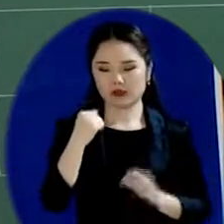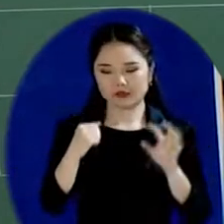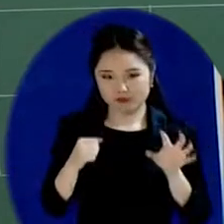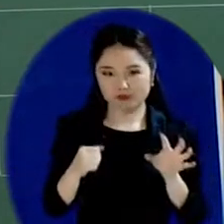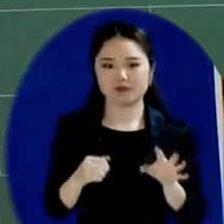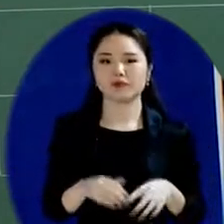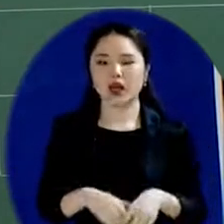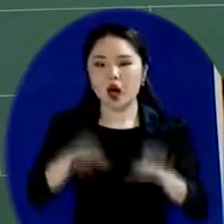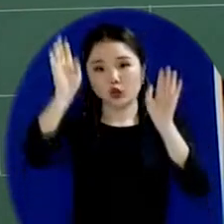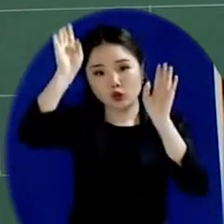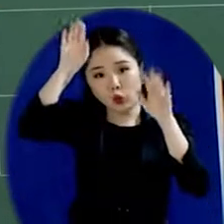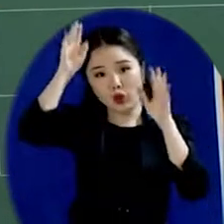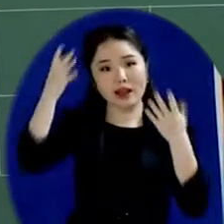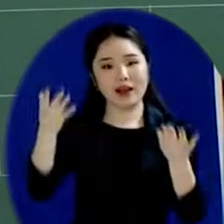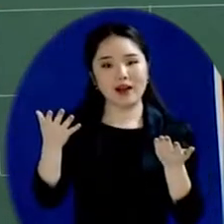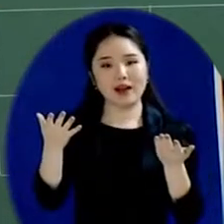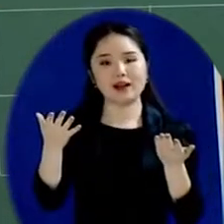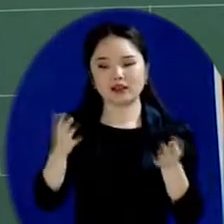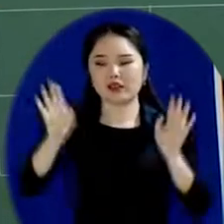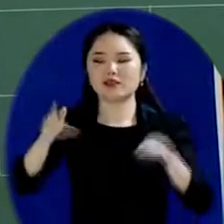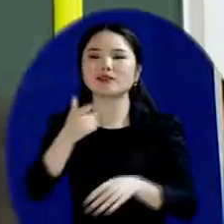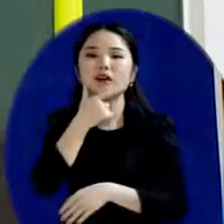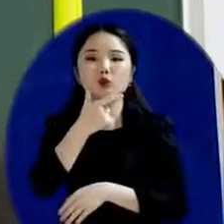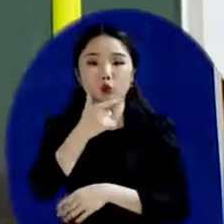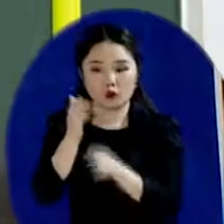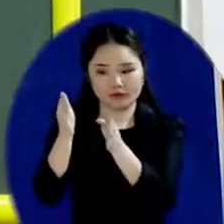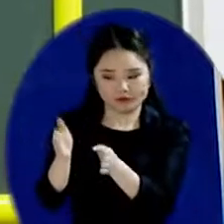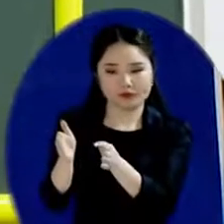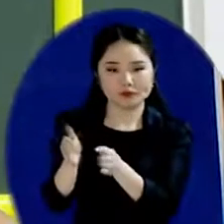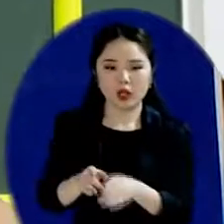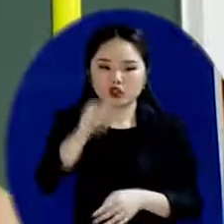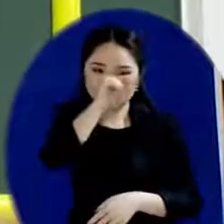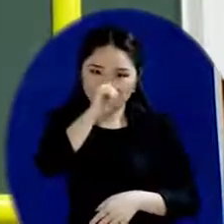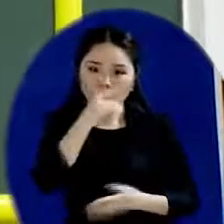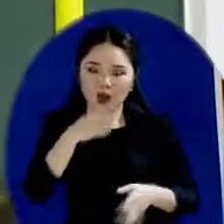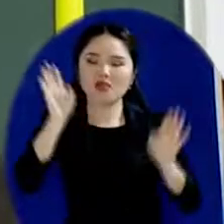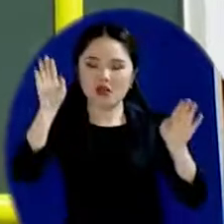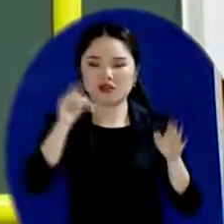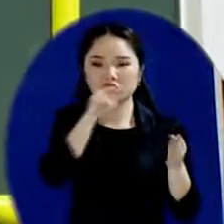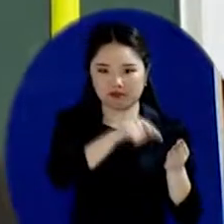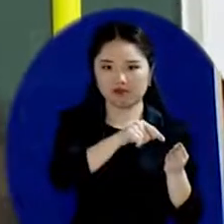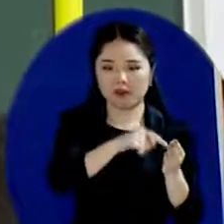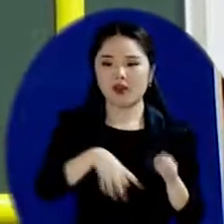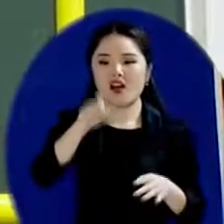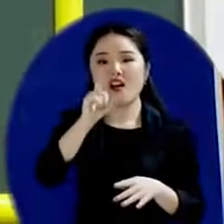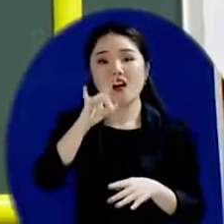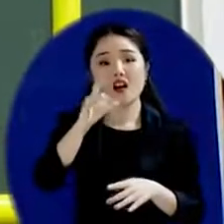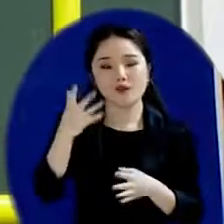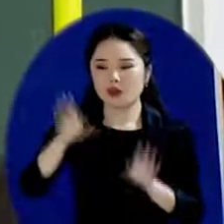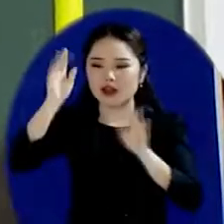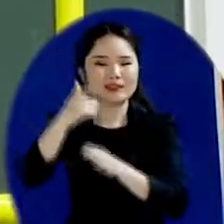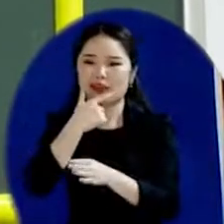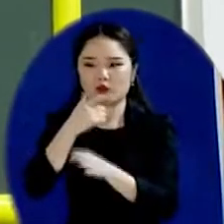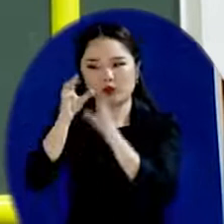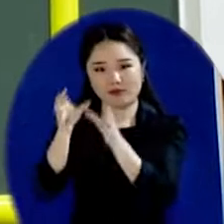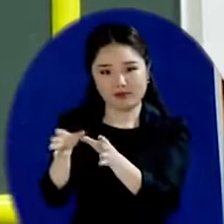амтан. Туулай нэстэггүй амтан. Зүгий нэстэг амтан. Хэрэм нэстэггүй